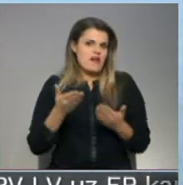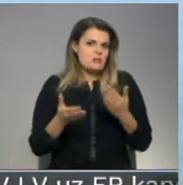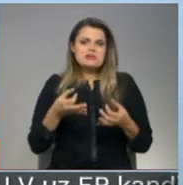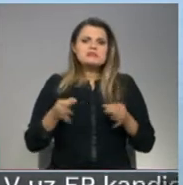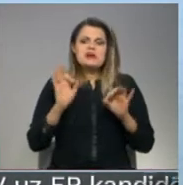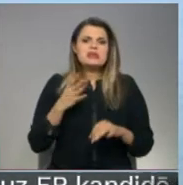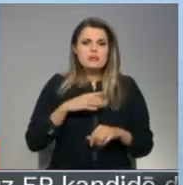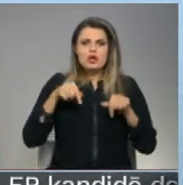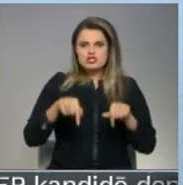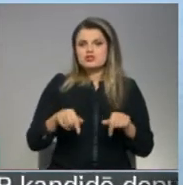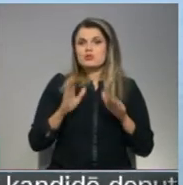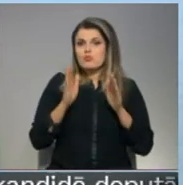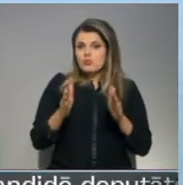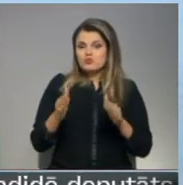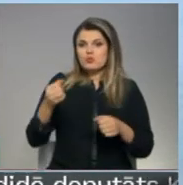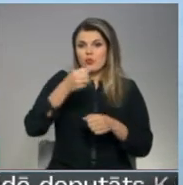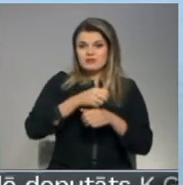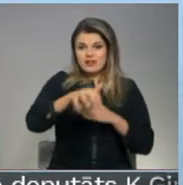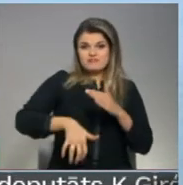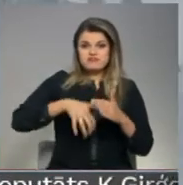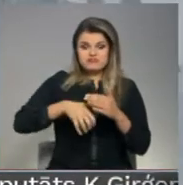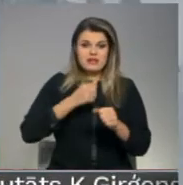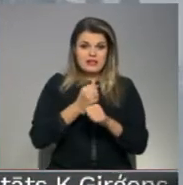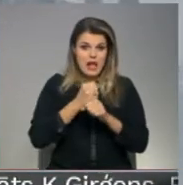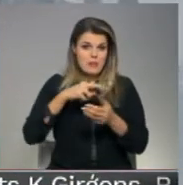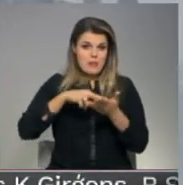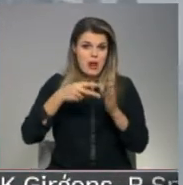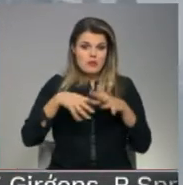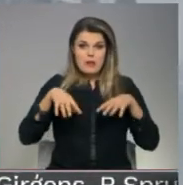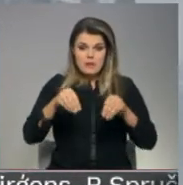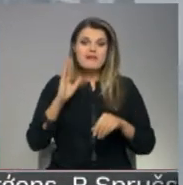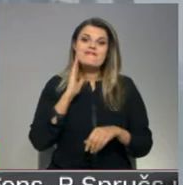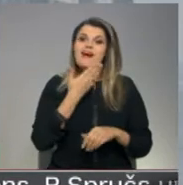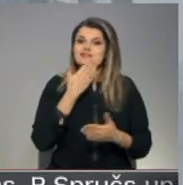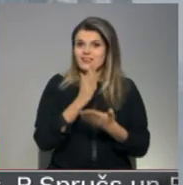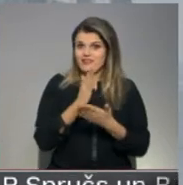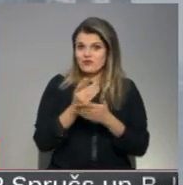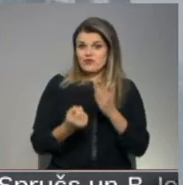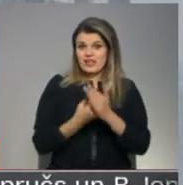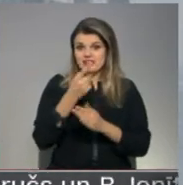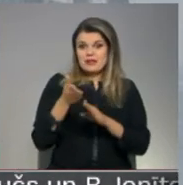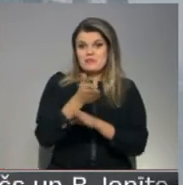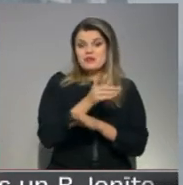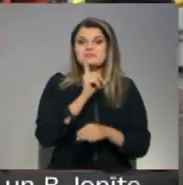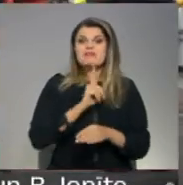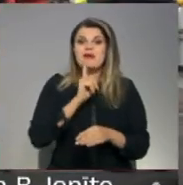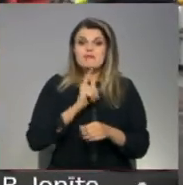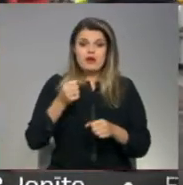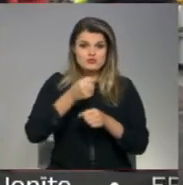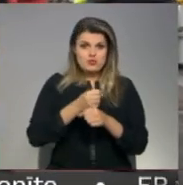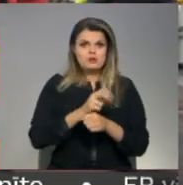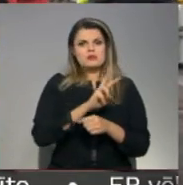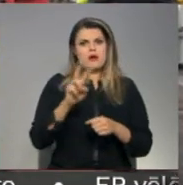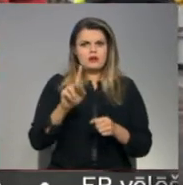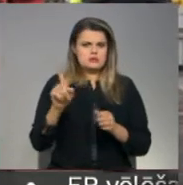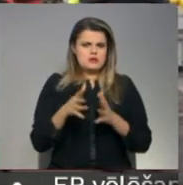Nozīmīga loma te būs arī faktam, ka ostas padziļināšanas darbus plānots pabeigt jau vasaras vidū. Tātad pirms Liepājas osta, kas sev pozicionē